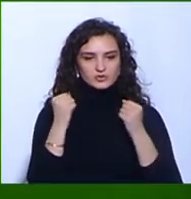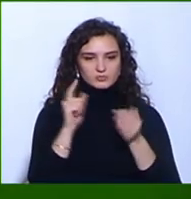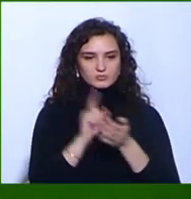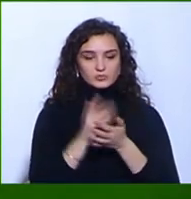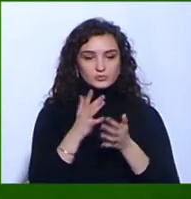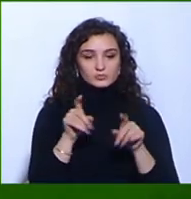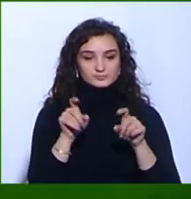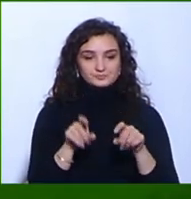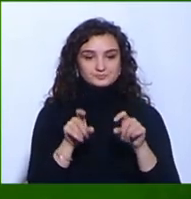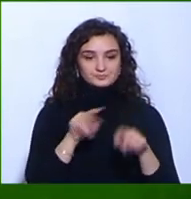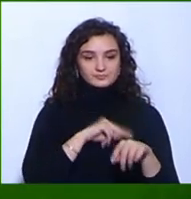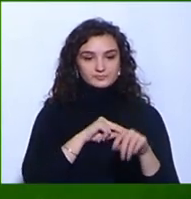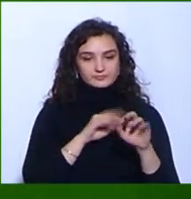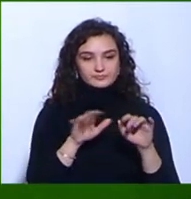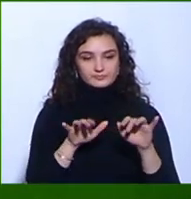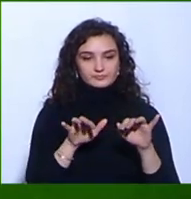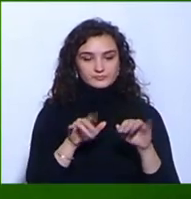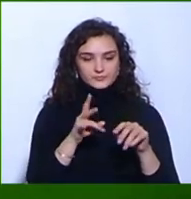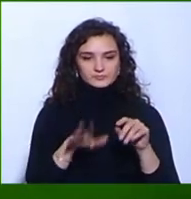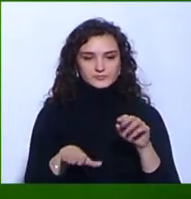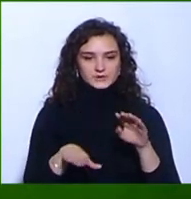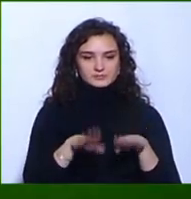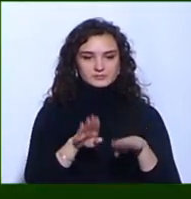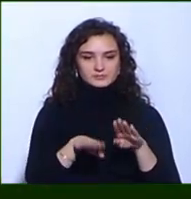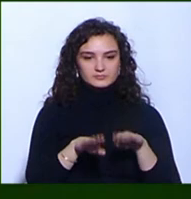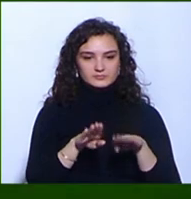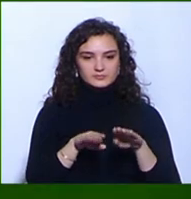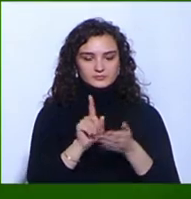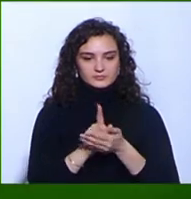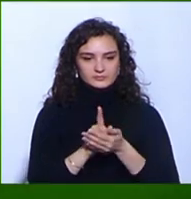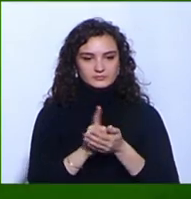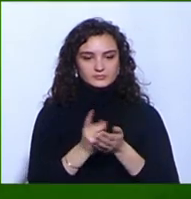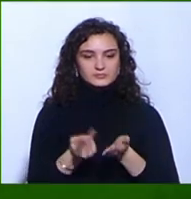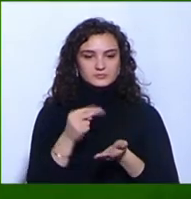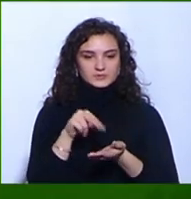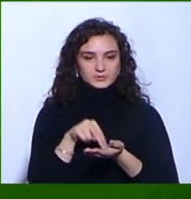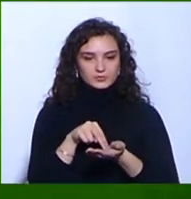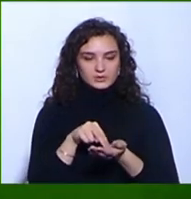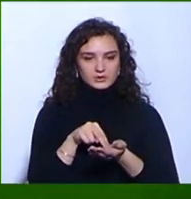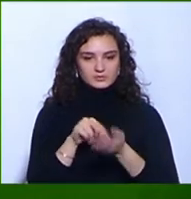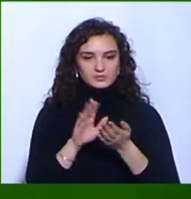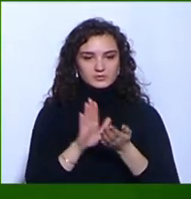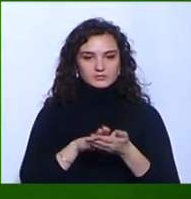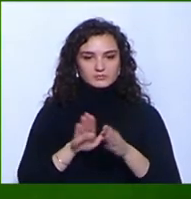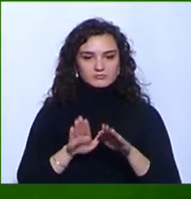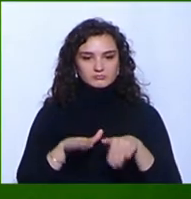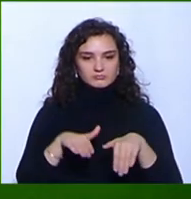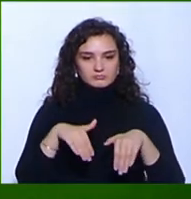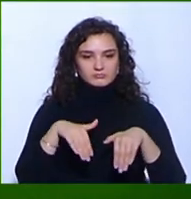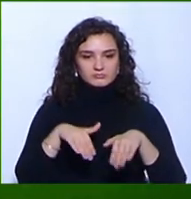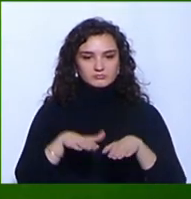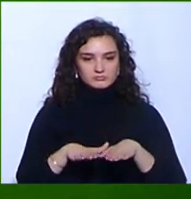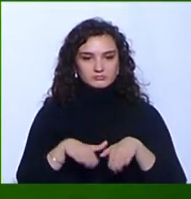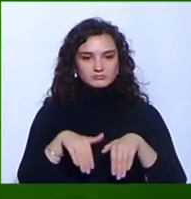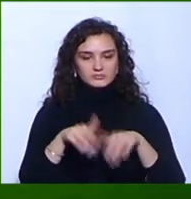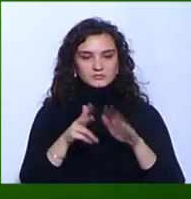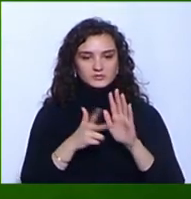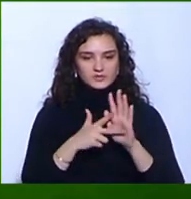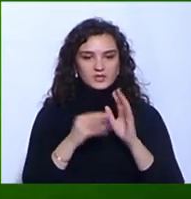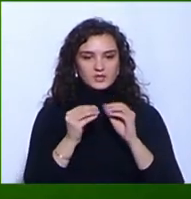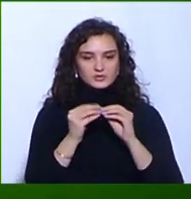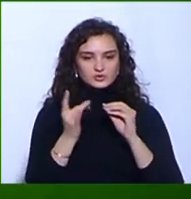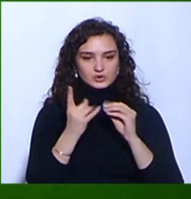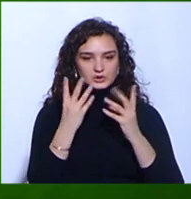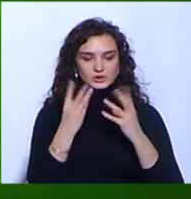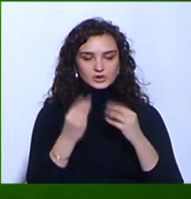თუ მჯდომარე სამუშაო გაქვთ, ადგილზე ამოძრავეთ ფეხები. წამოდექით, ფეხის წერებზე აიწიეთ და დაეშვით ქუსლებზე 8 ჯერ,